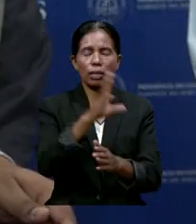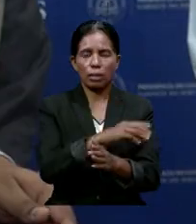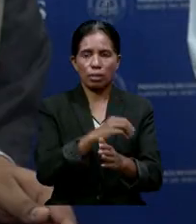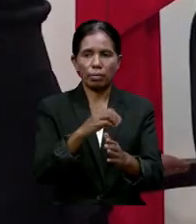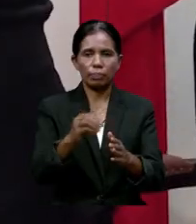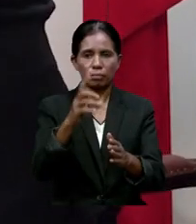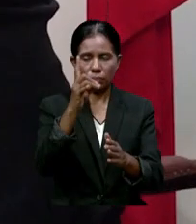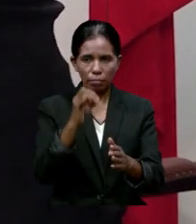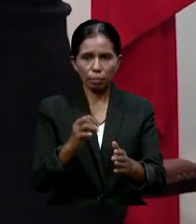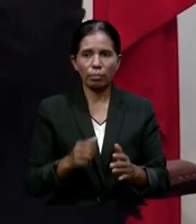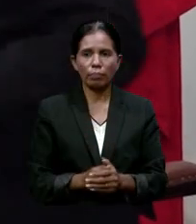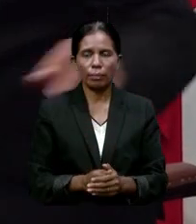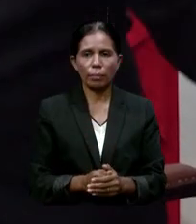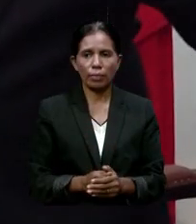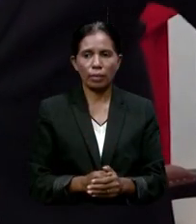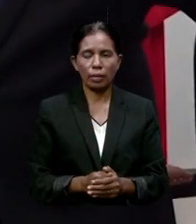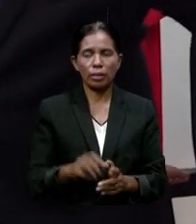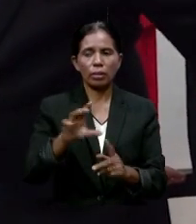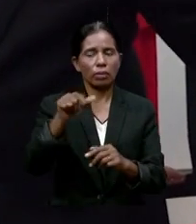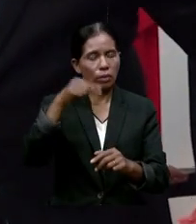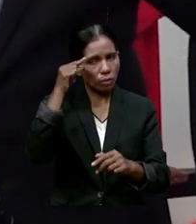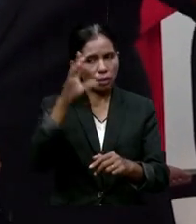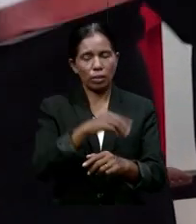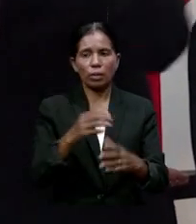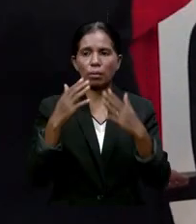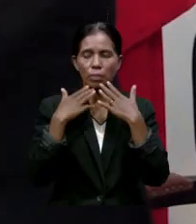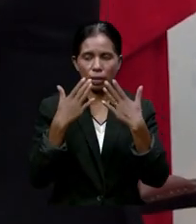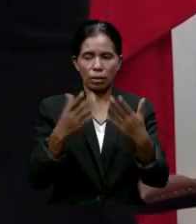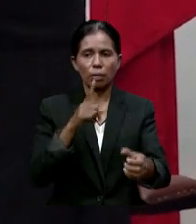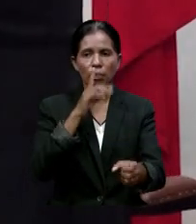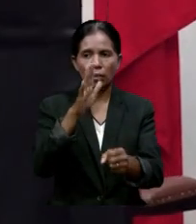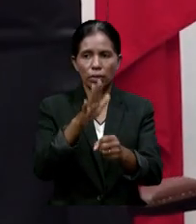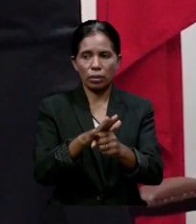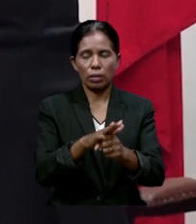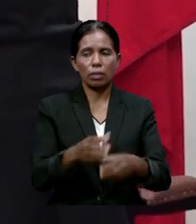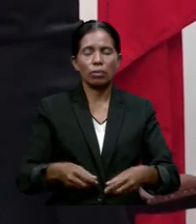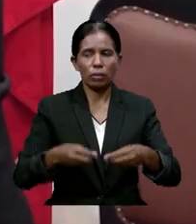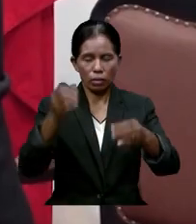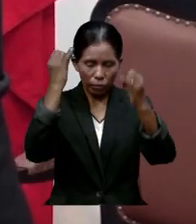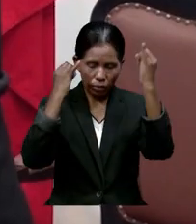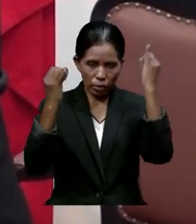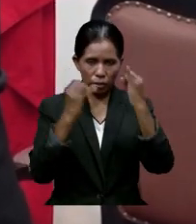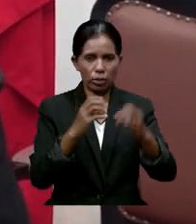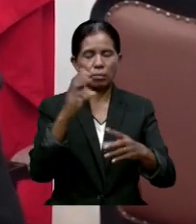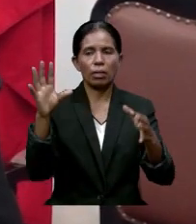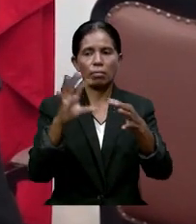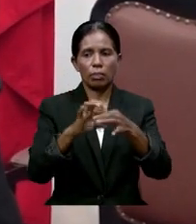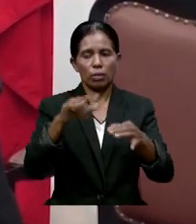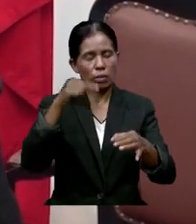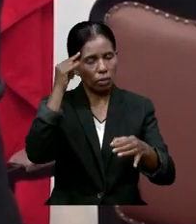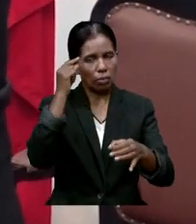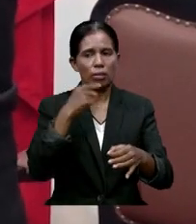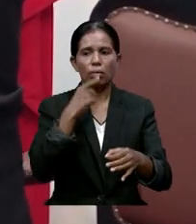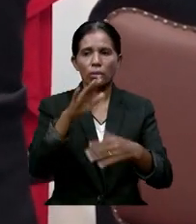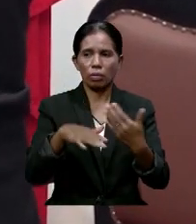terdekat. Ia bibane, chefe governo mos agradece no promete se atualiza informação no Irakne, ba membro governo tutela